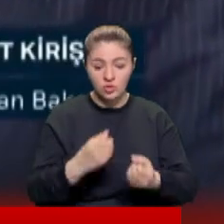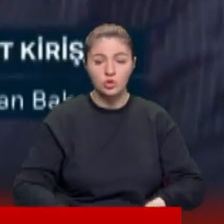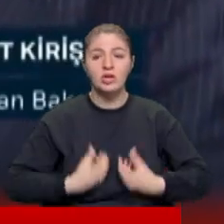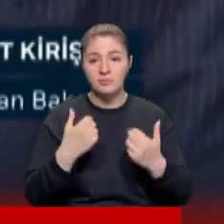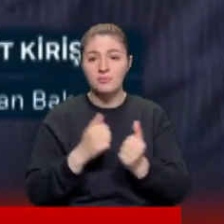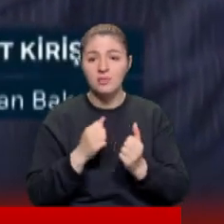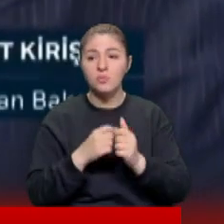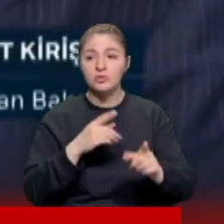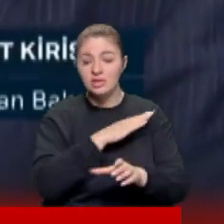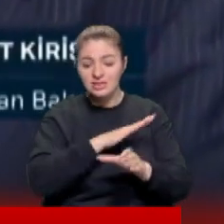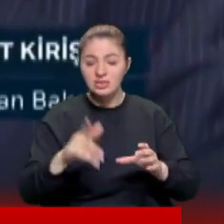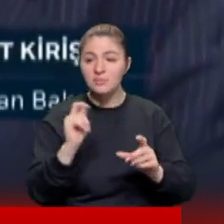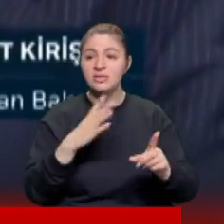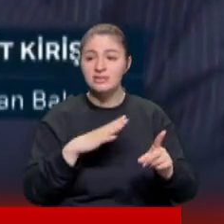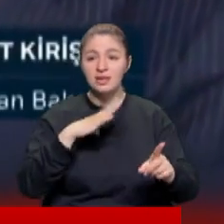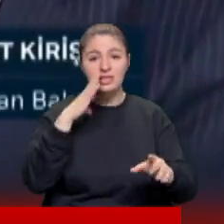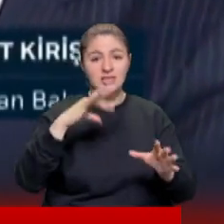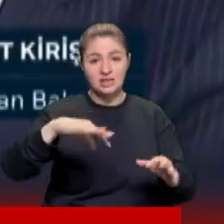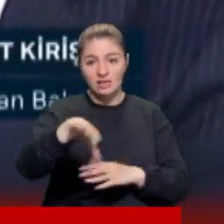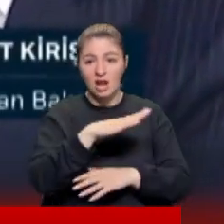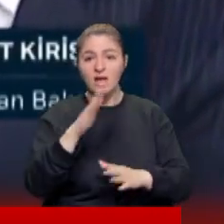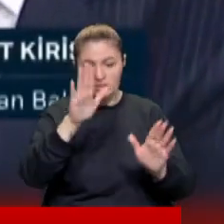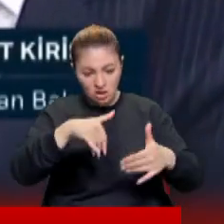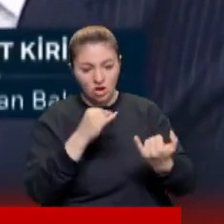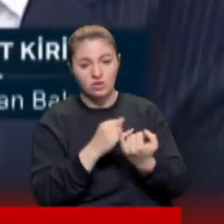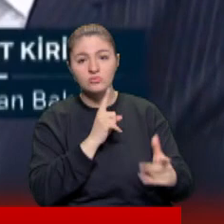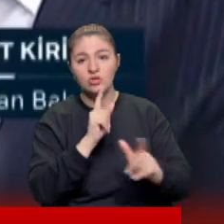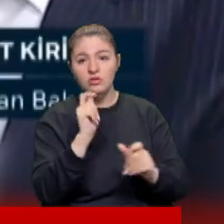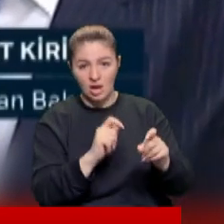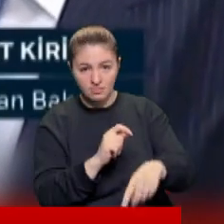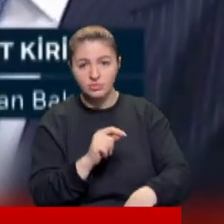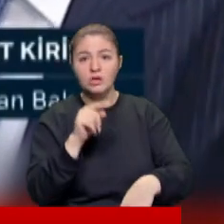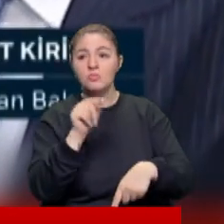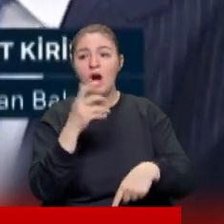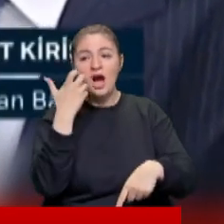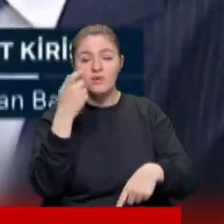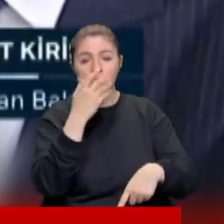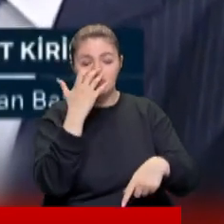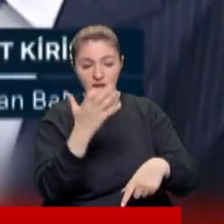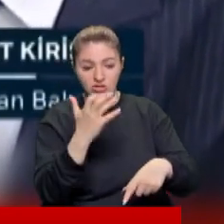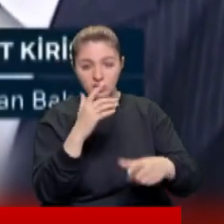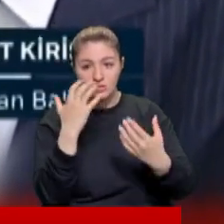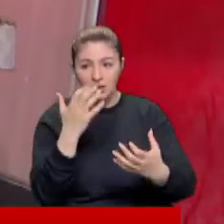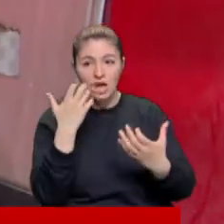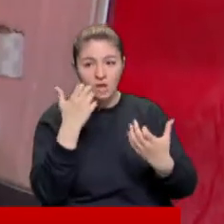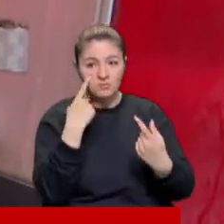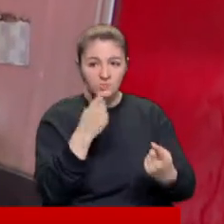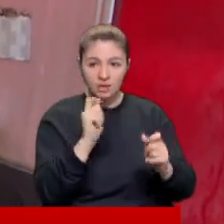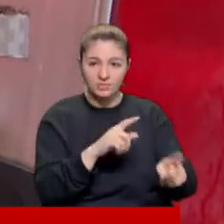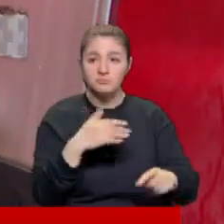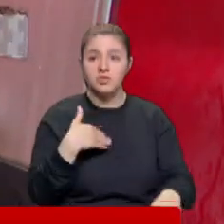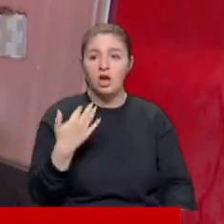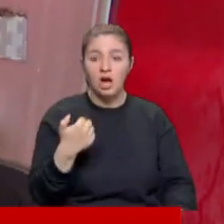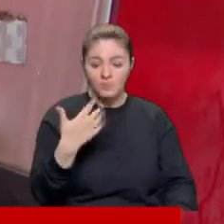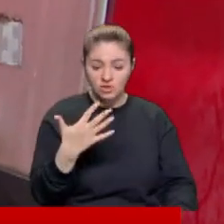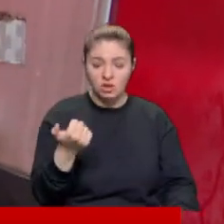üretimle bunu kesmek isteyen insanlara gel kardeşim sözleşme yap ve bu hayvanı bu besiciye beslettir. Ben